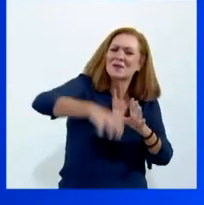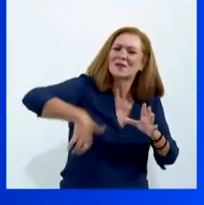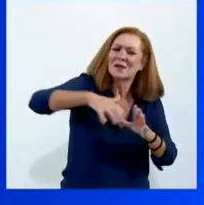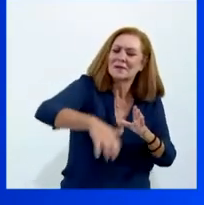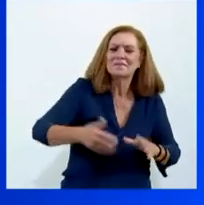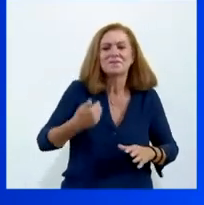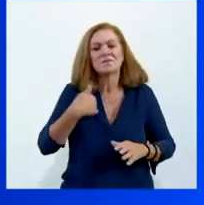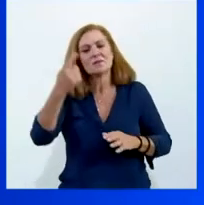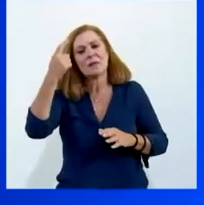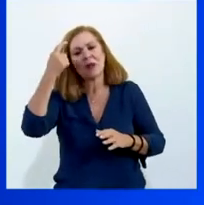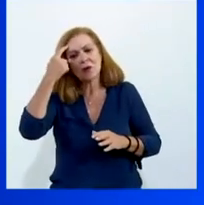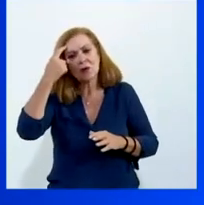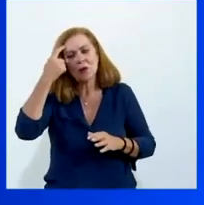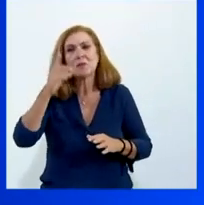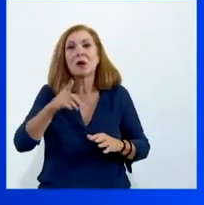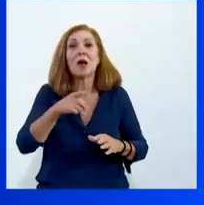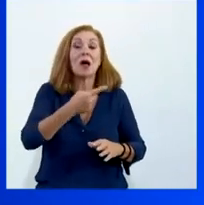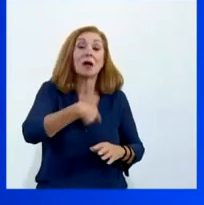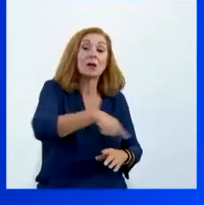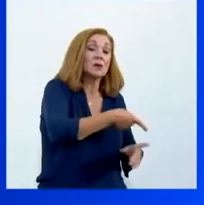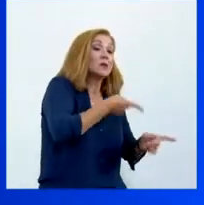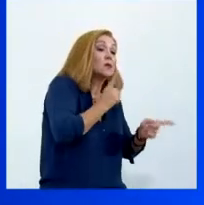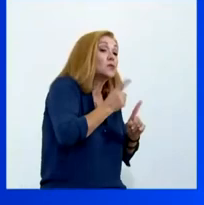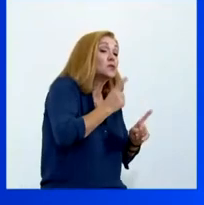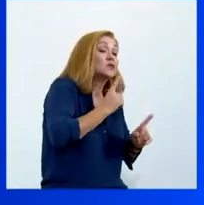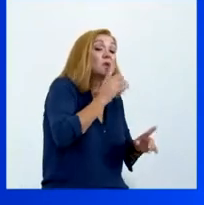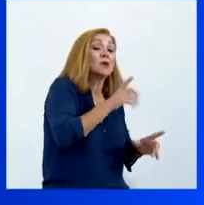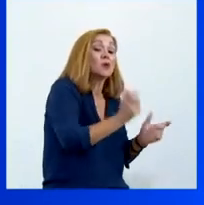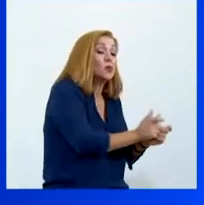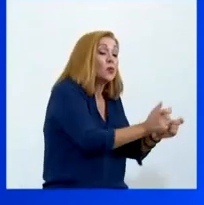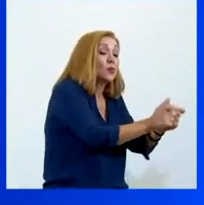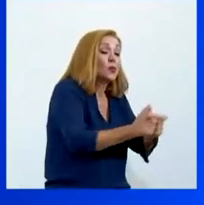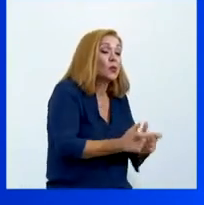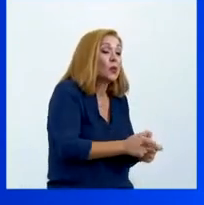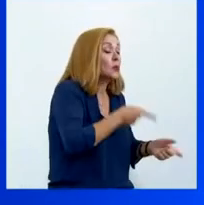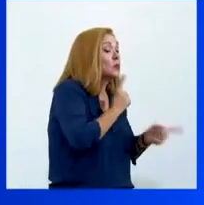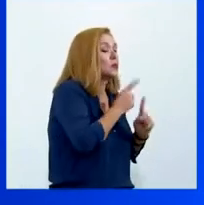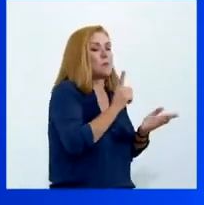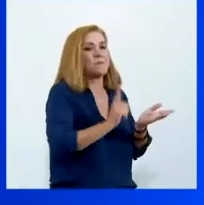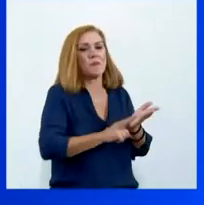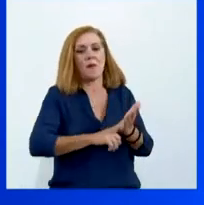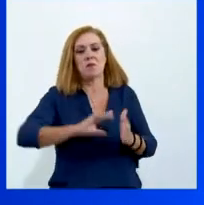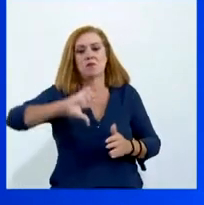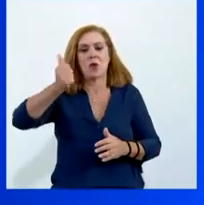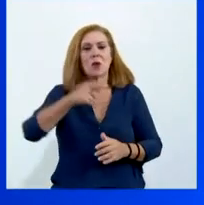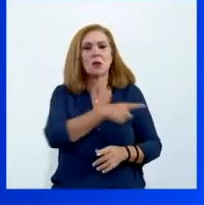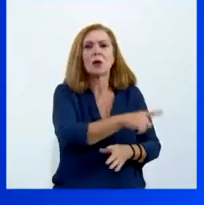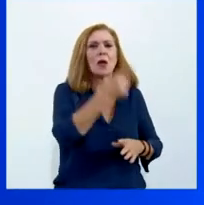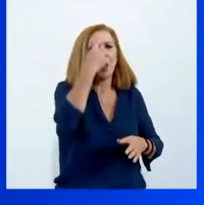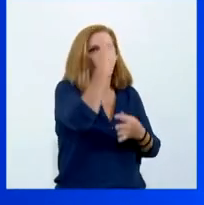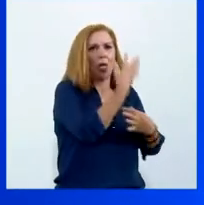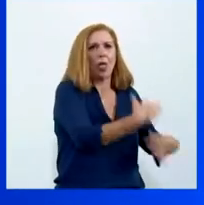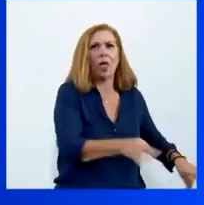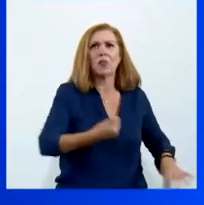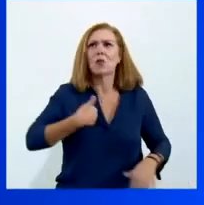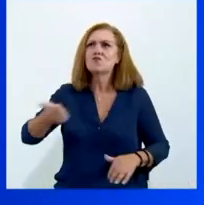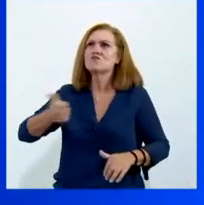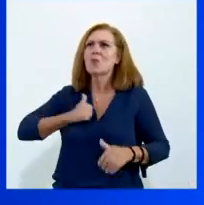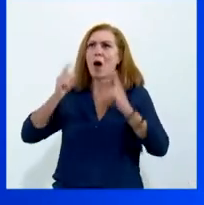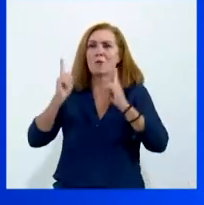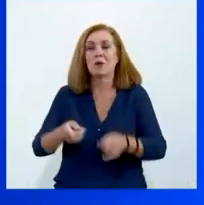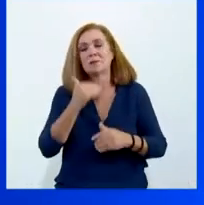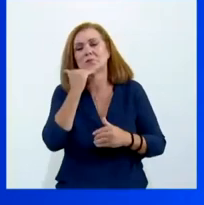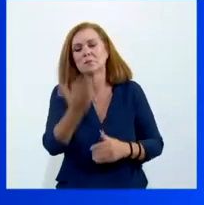να υποδειχθεί ερήμην των τοπικών κοινωνιών. Άρα, για να μπορέσει να ξεκινήσει αυτή η συζήτηση, χρειαζόμαστε πρώτον, όπως σας είπα, μια